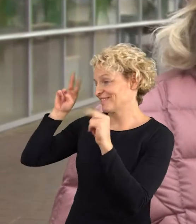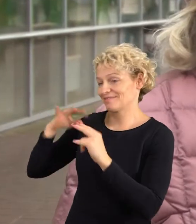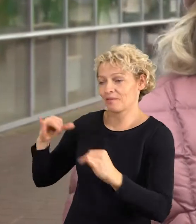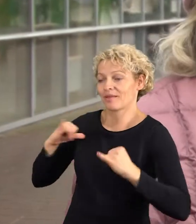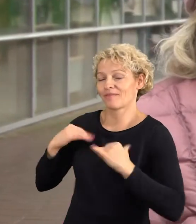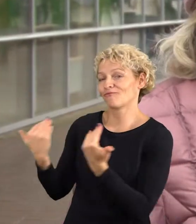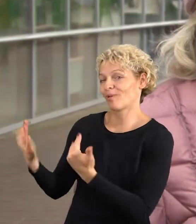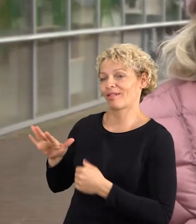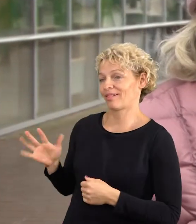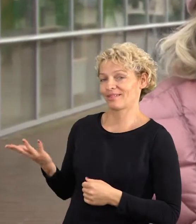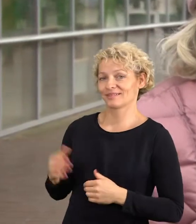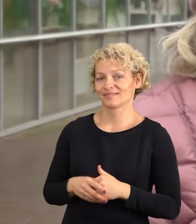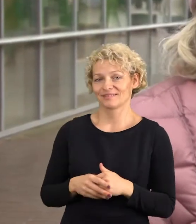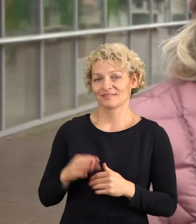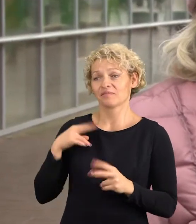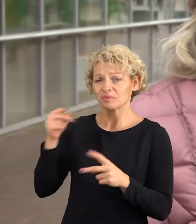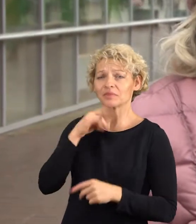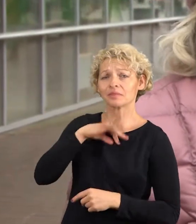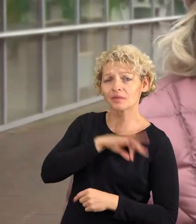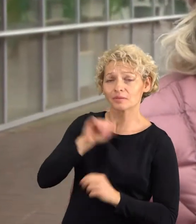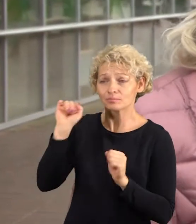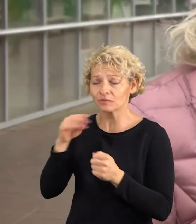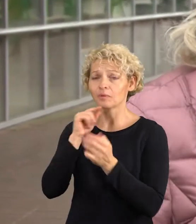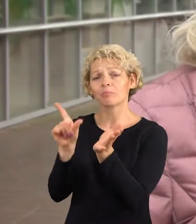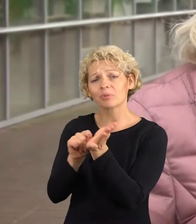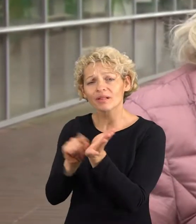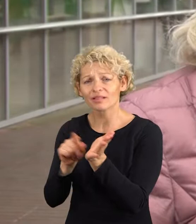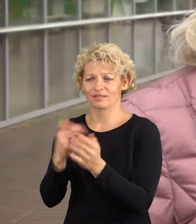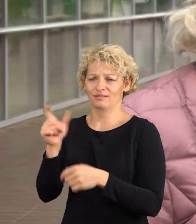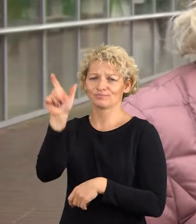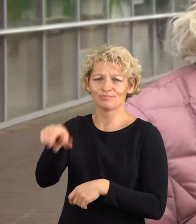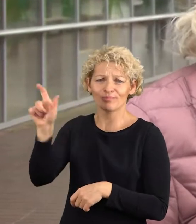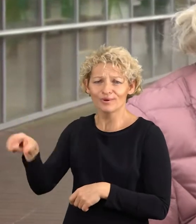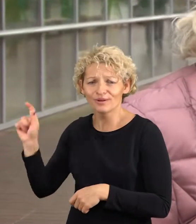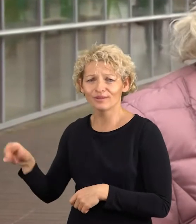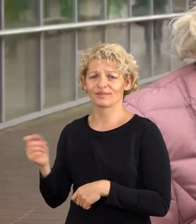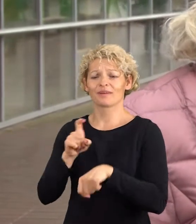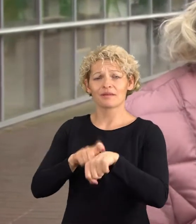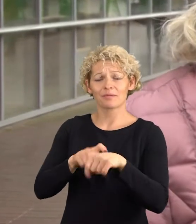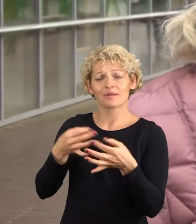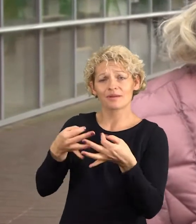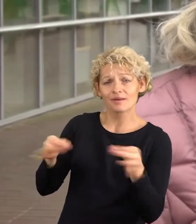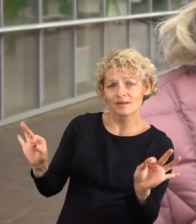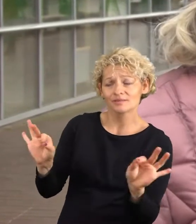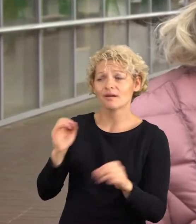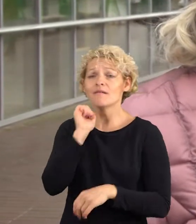kad nežinau čia ir kiek tos naudos. Nebent pensinio amžiaus žmonėm laiko, kai yra, tada galima